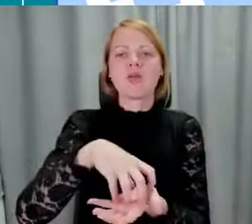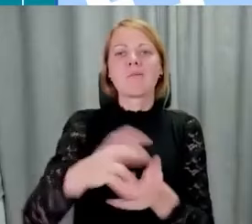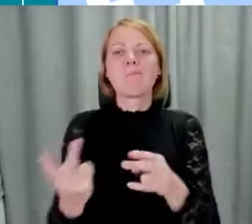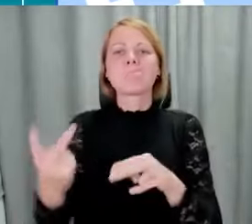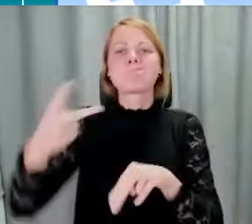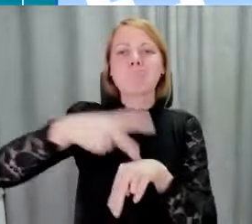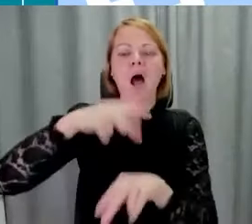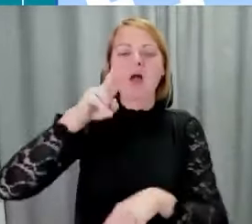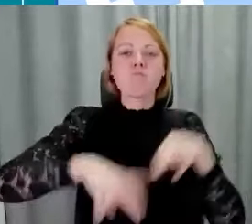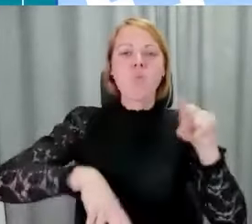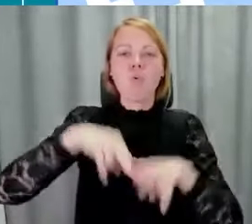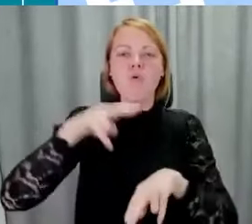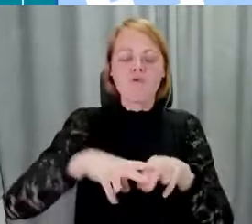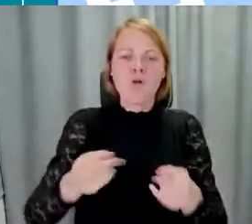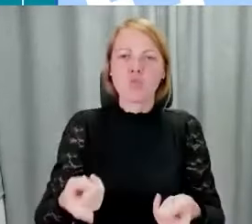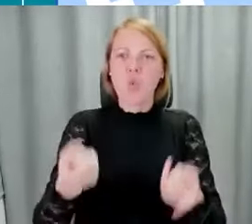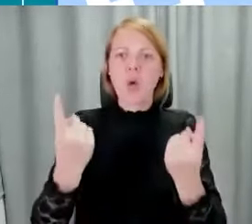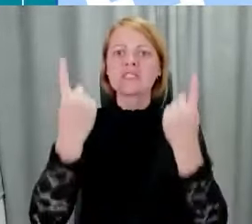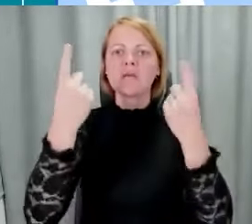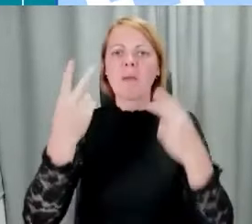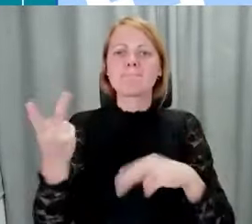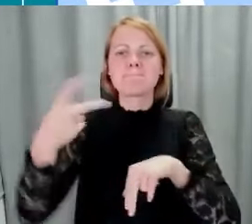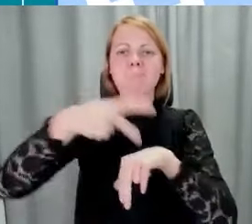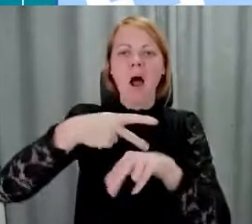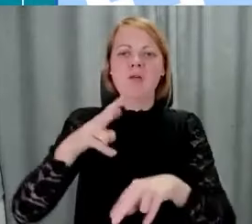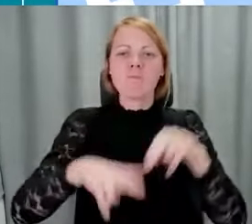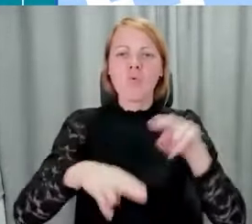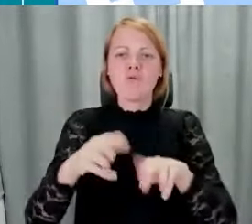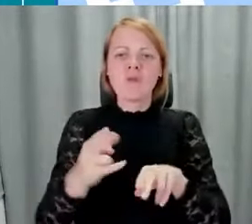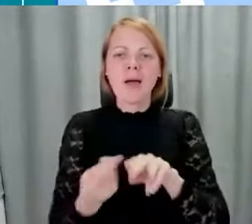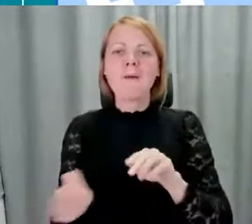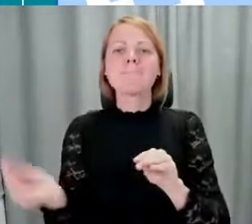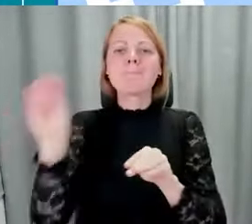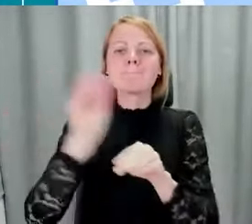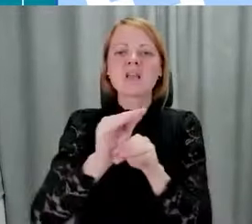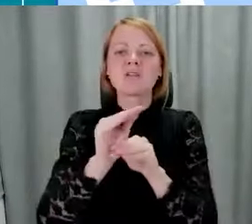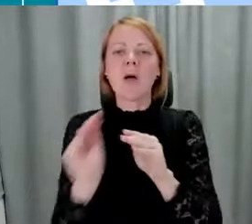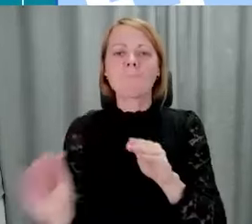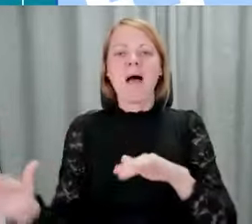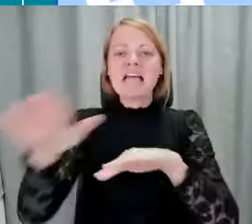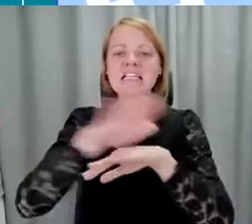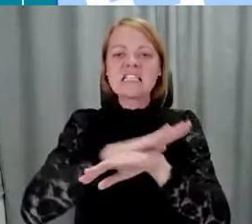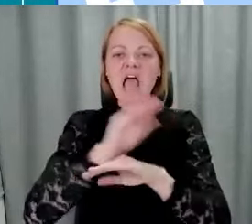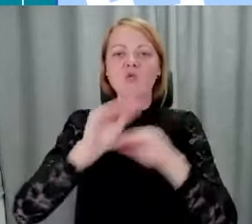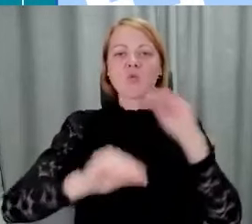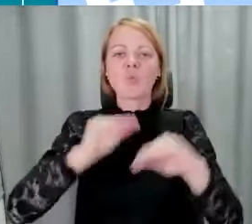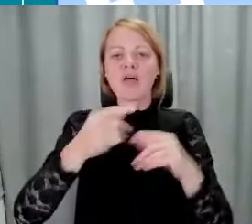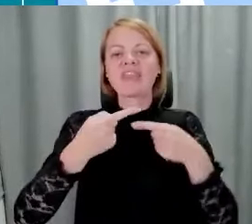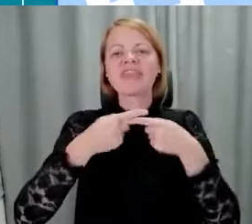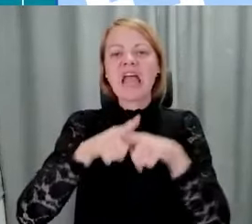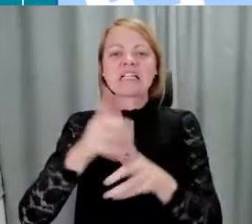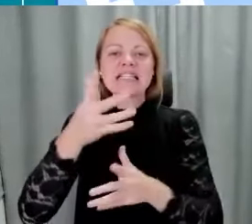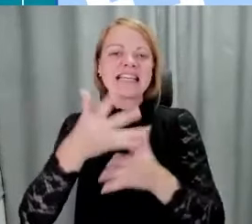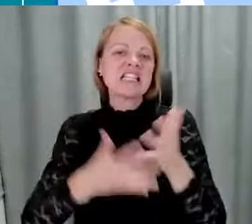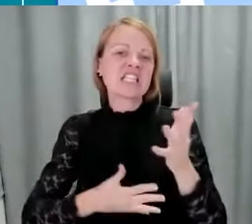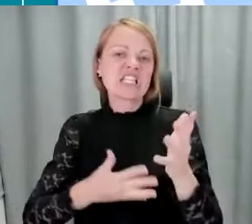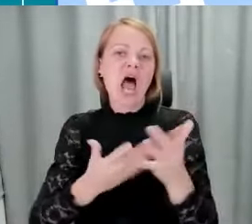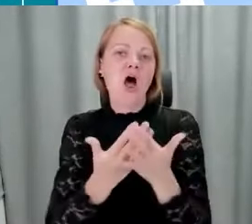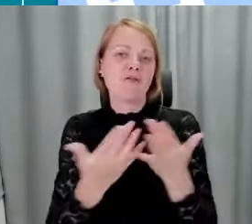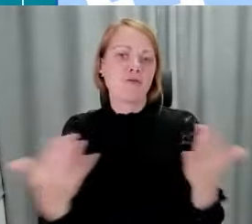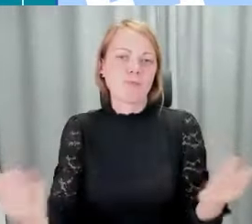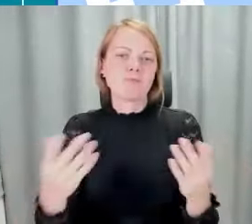nozīmīgas pārbūves, mēs runājam jau par papildus pārsegumiem, dažādi veidi tīri šiem tehniskajiem risinājumiem,